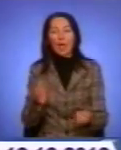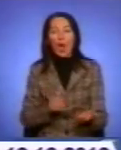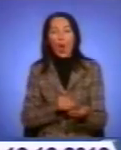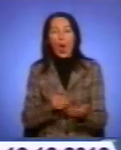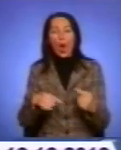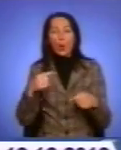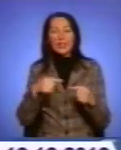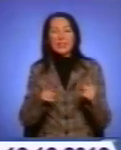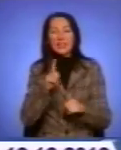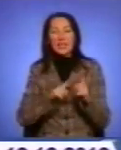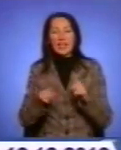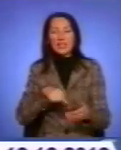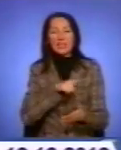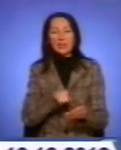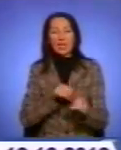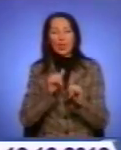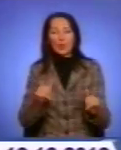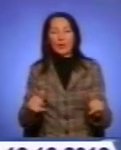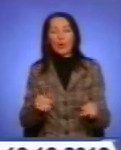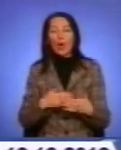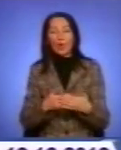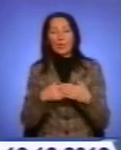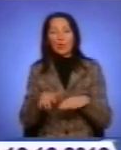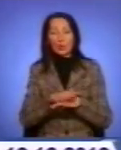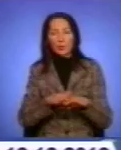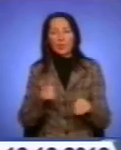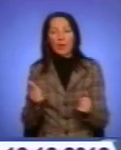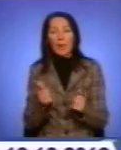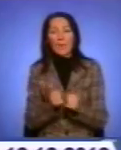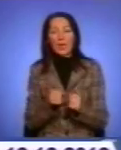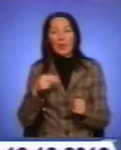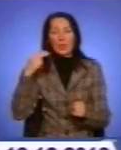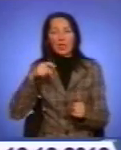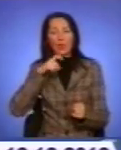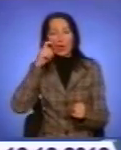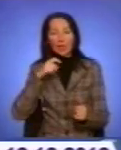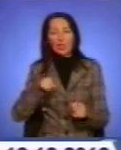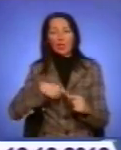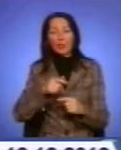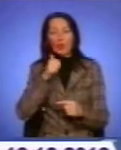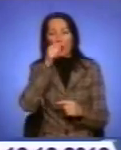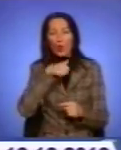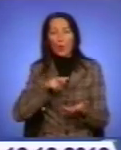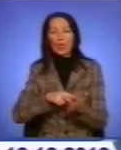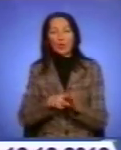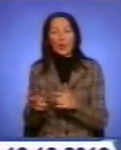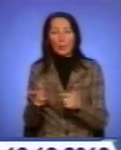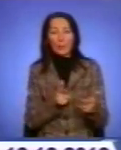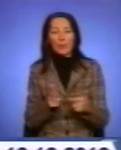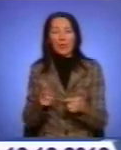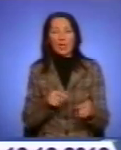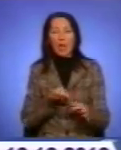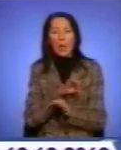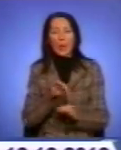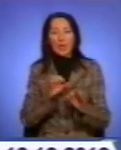Координаційна рада з питань розвитку громадянського суспільства при президентові України наступного року планує підготувати проєкт закону про місцеві